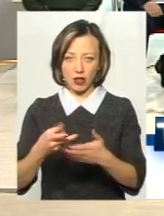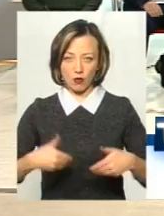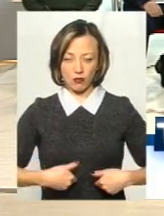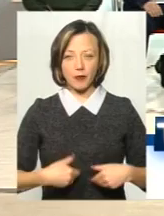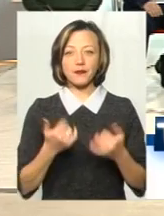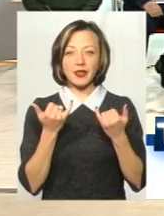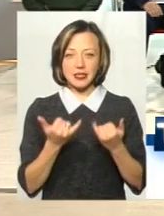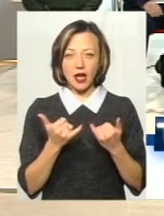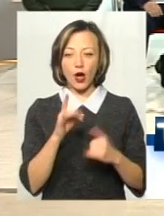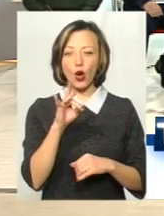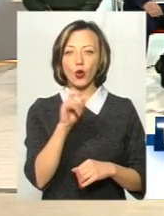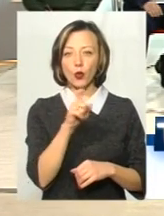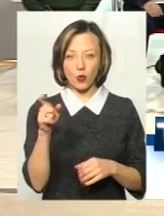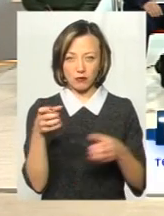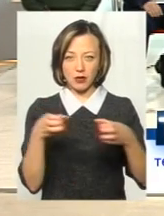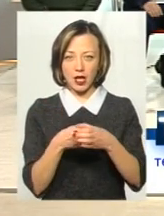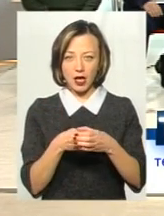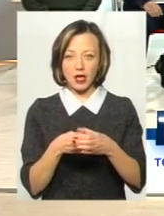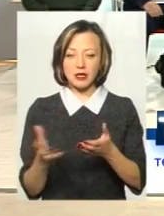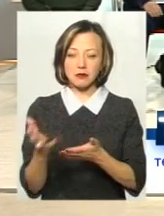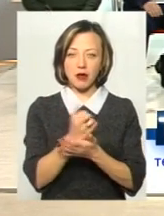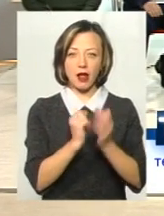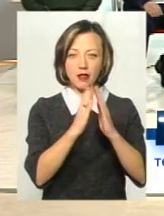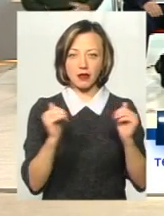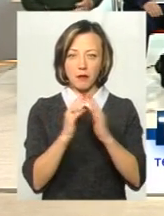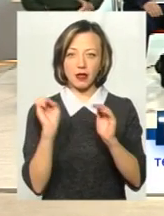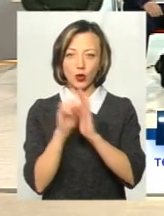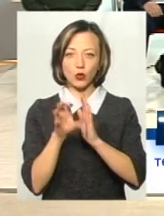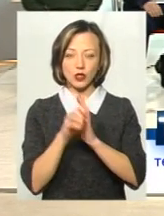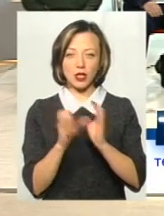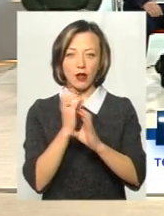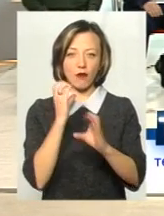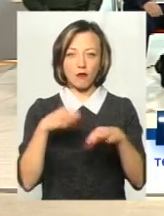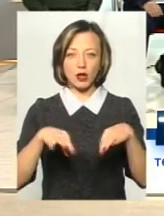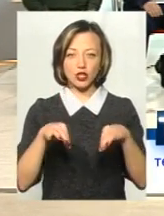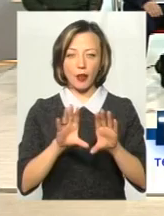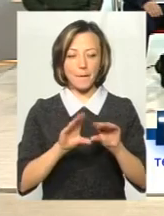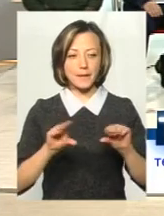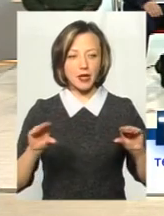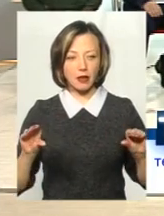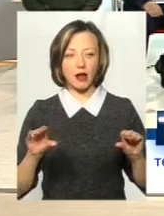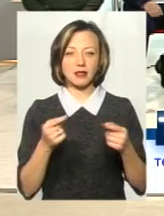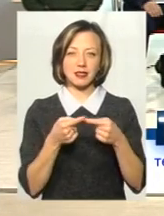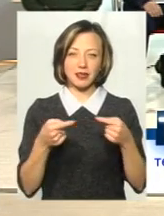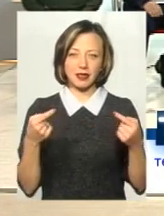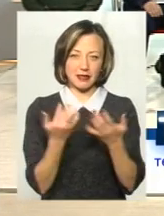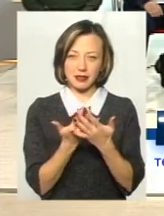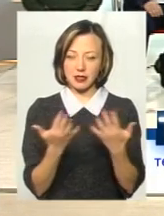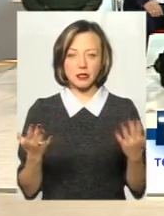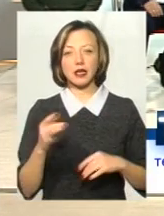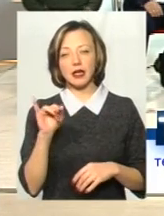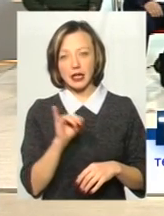час в Русі збирали намети, грузили в машину матраси надувні і такі матраси.